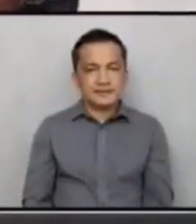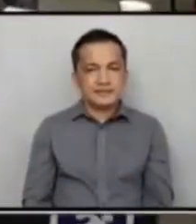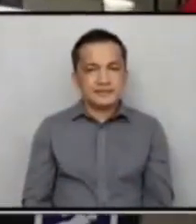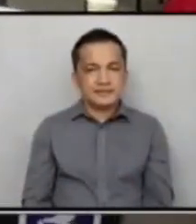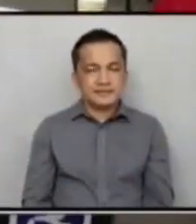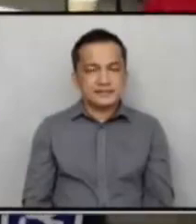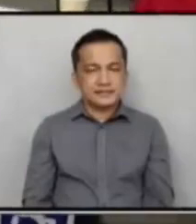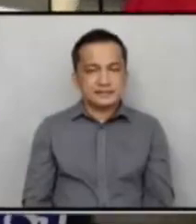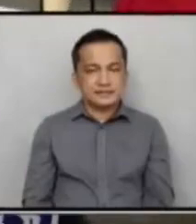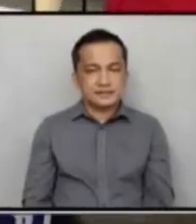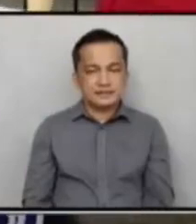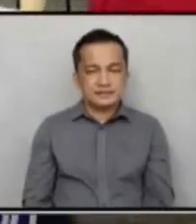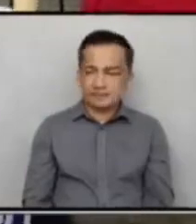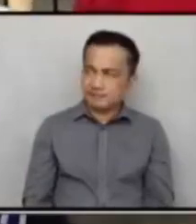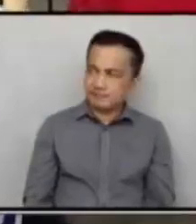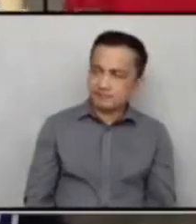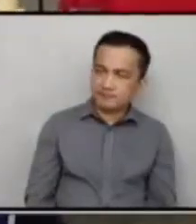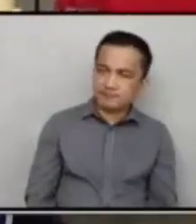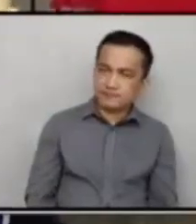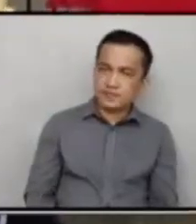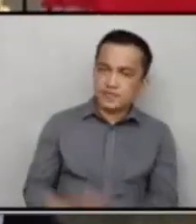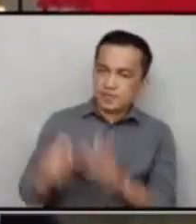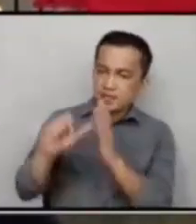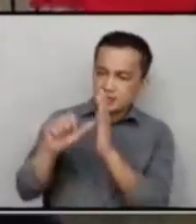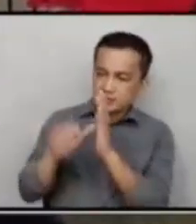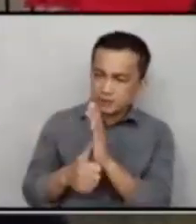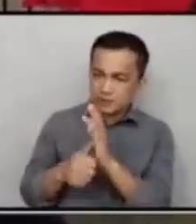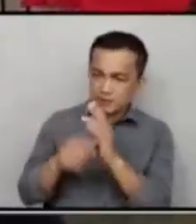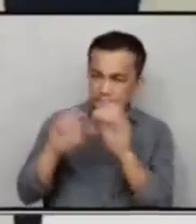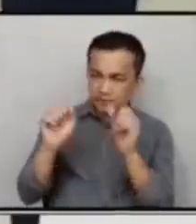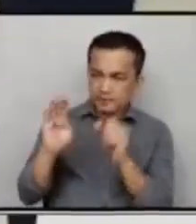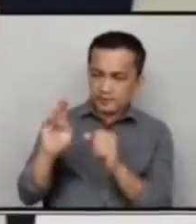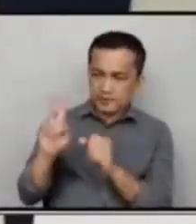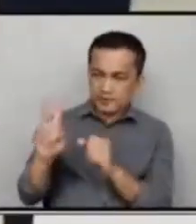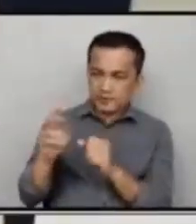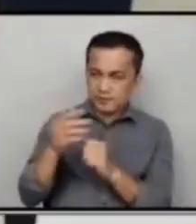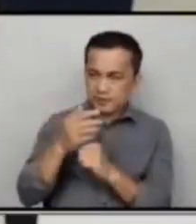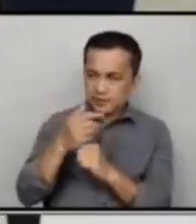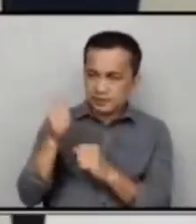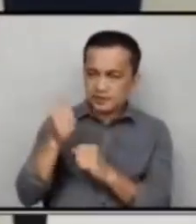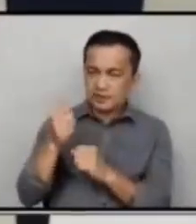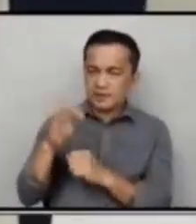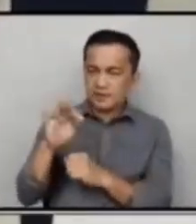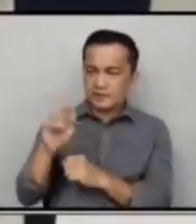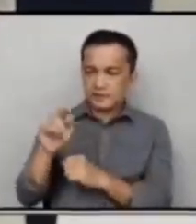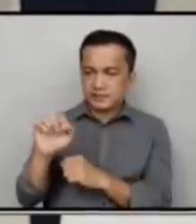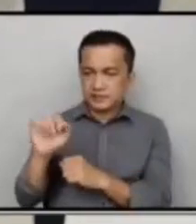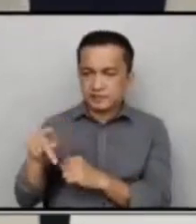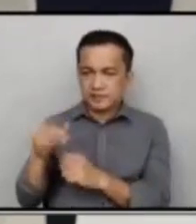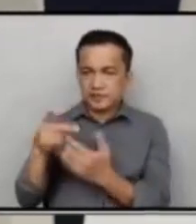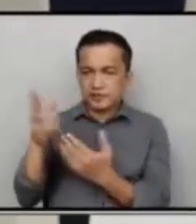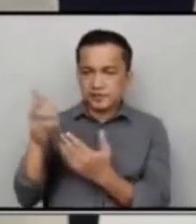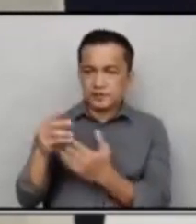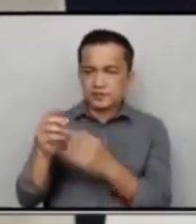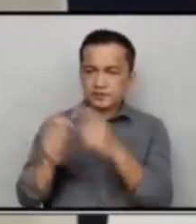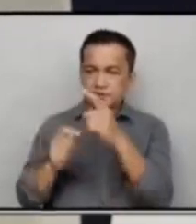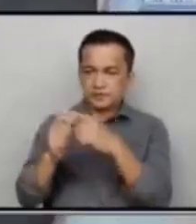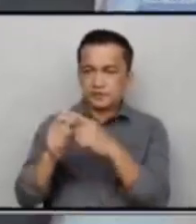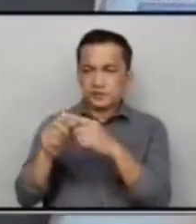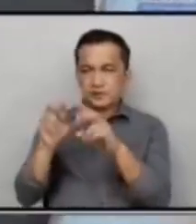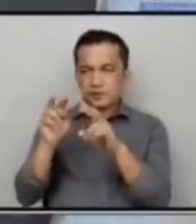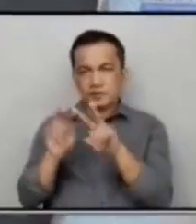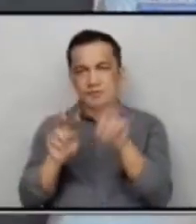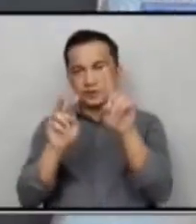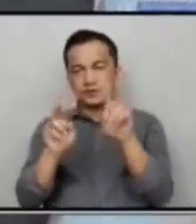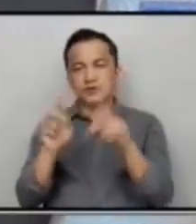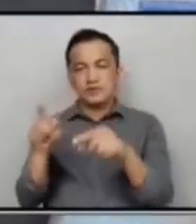Binigyang diin ni Pangulong Ferdinand R. Marcos Jr. na ang Build Better More Flagship Program ang tugatog ng kanyang vision o hangarin